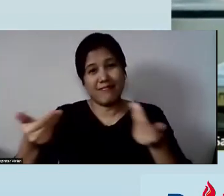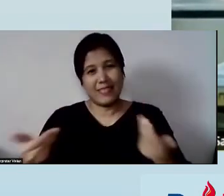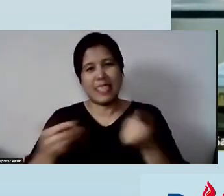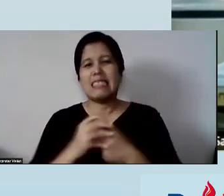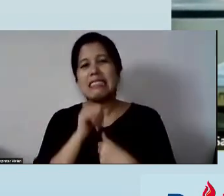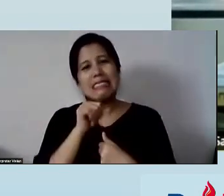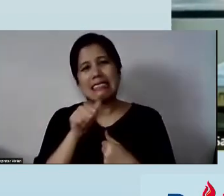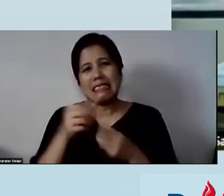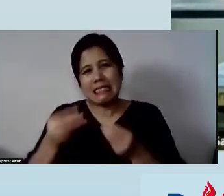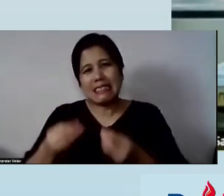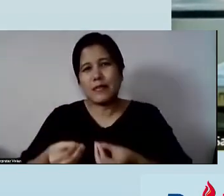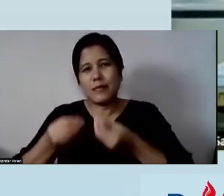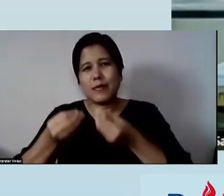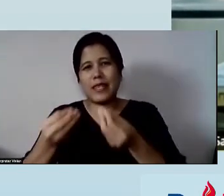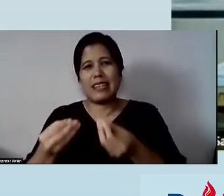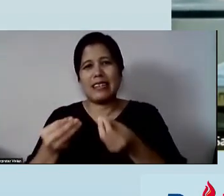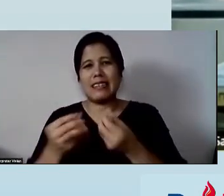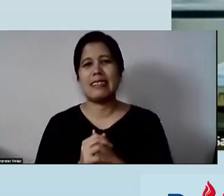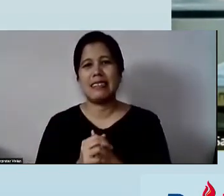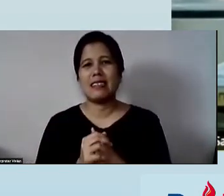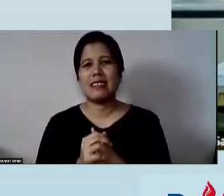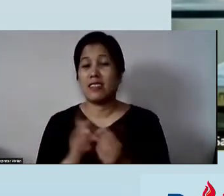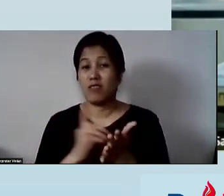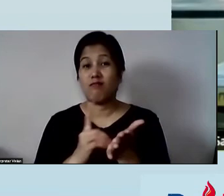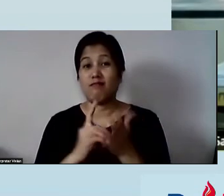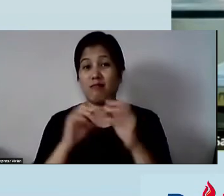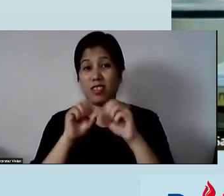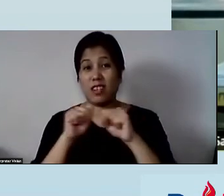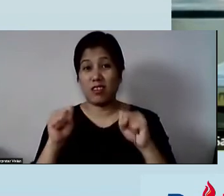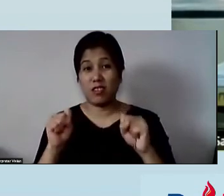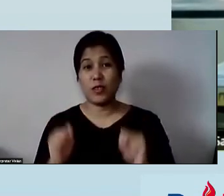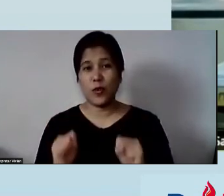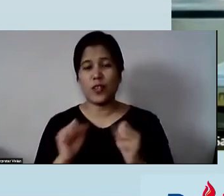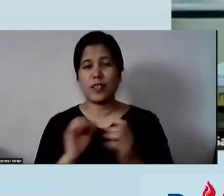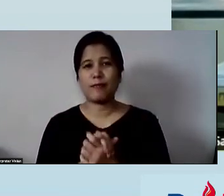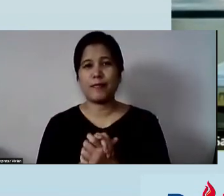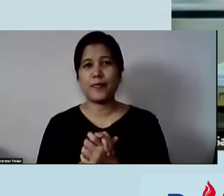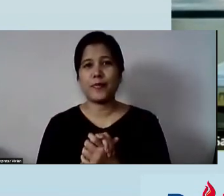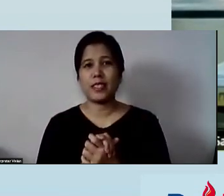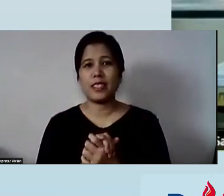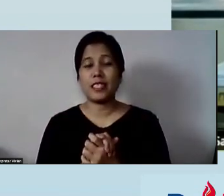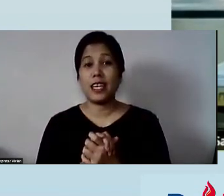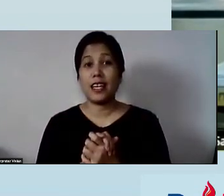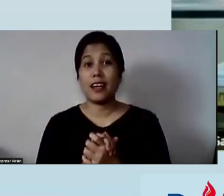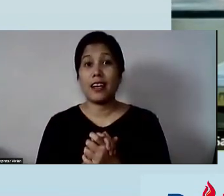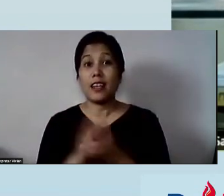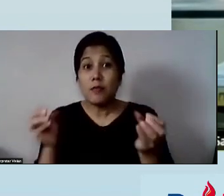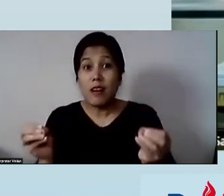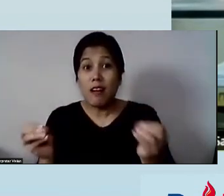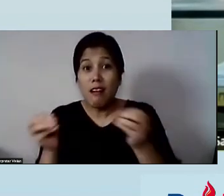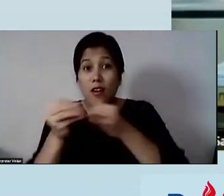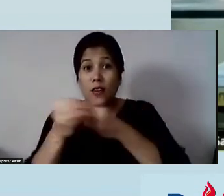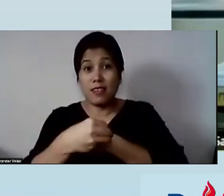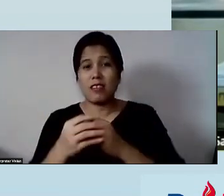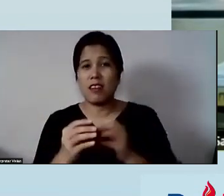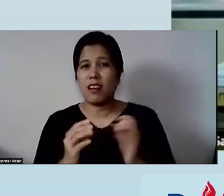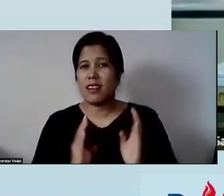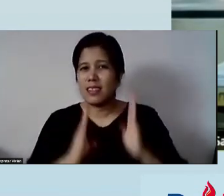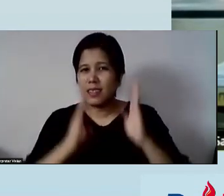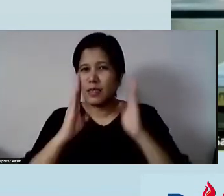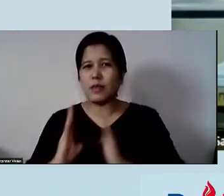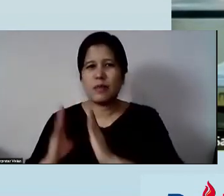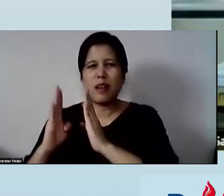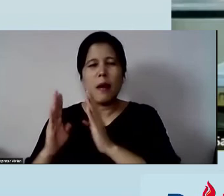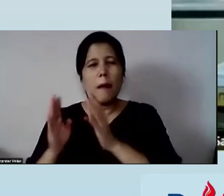nagbibigay talaga ang mga drugstores niyan. At ito naman mga establishments na yan, whether small or